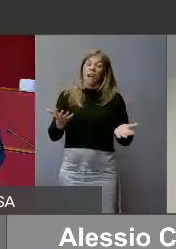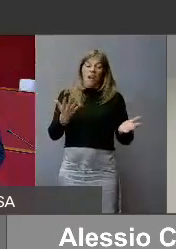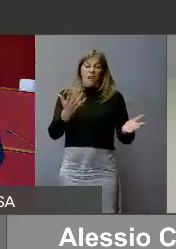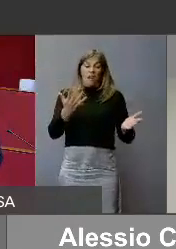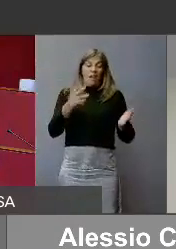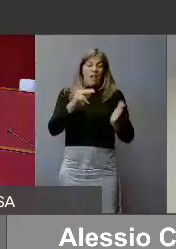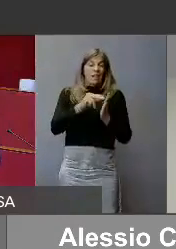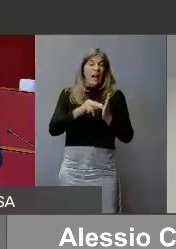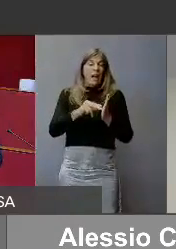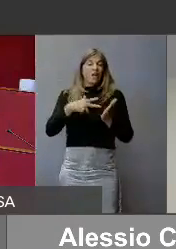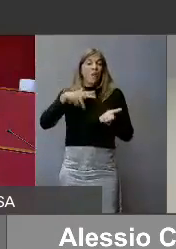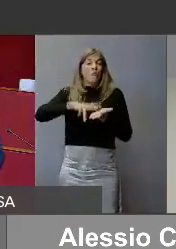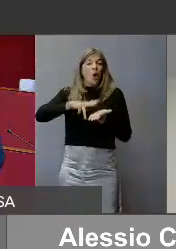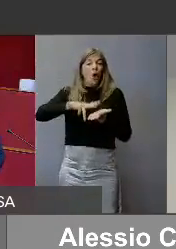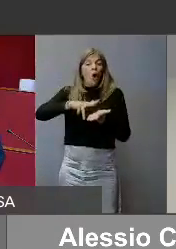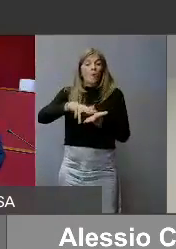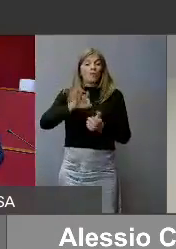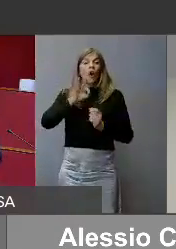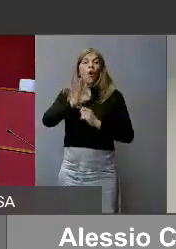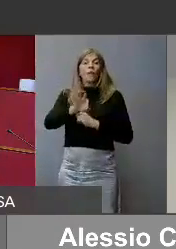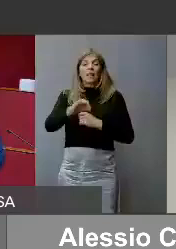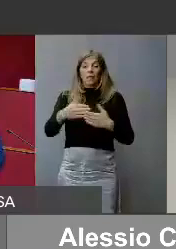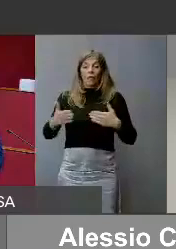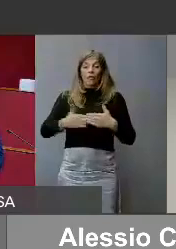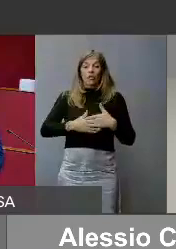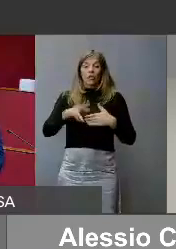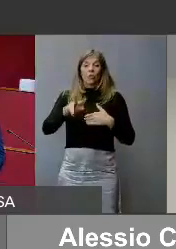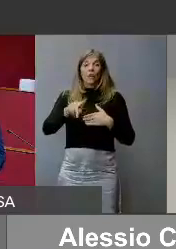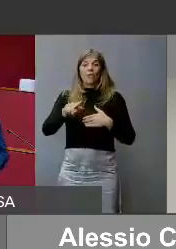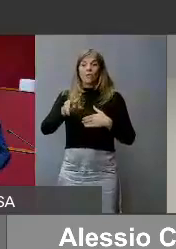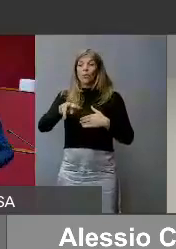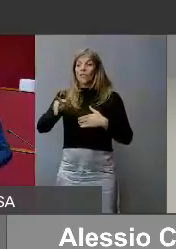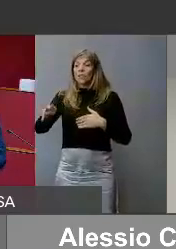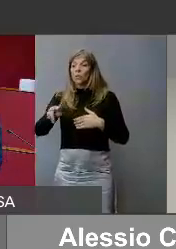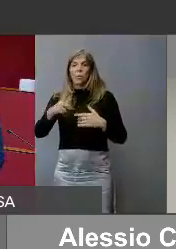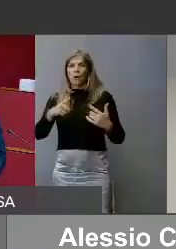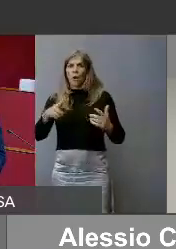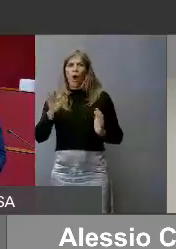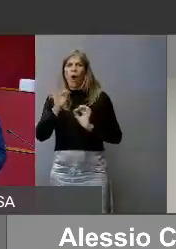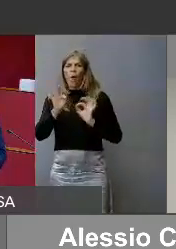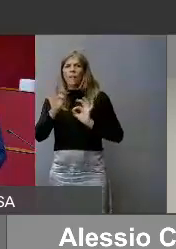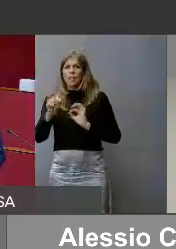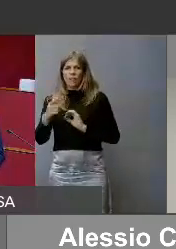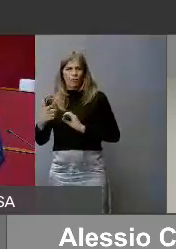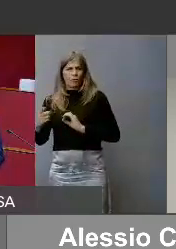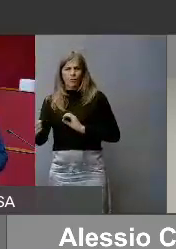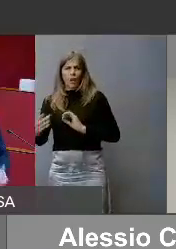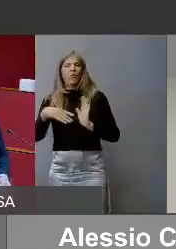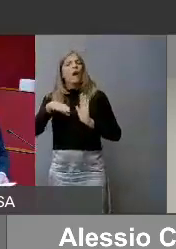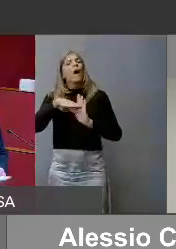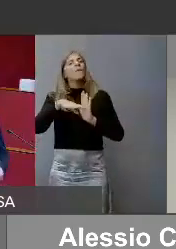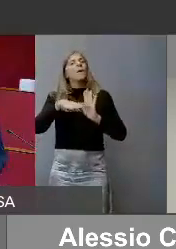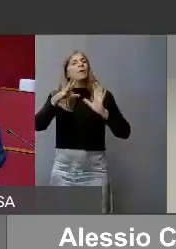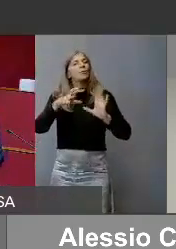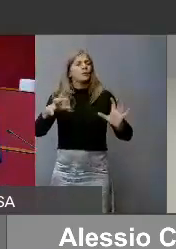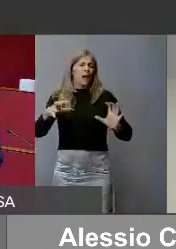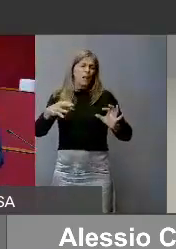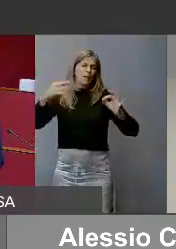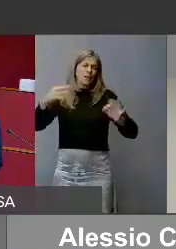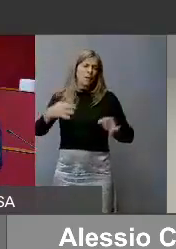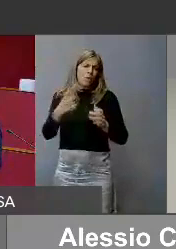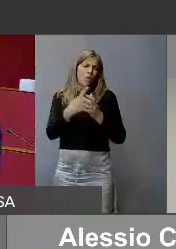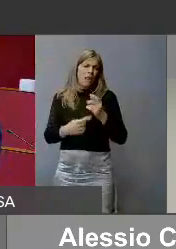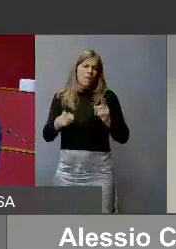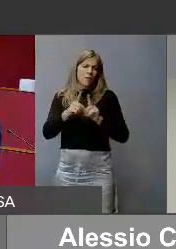quindi non c'è nessuna promessa nessun obiettivo sul 2021 nessuno su 2022 quindi poi questo piano industriale sarà destinato come il precedente mediamente